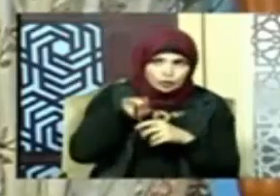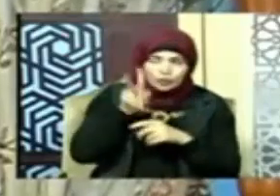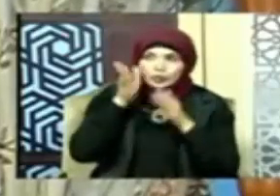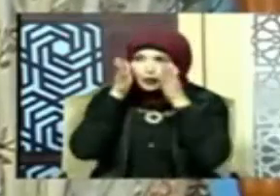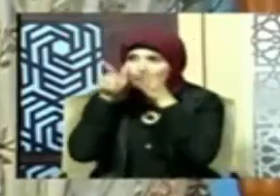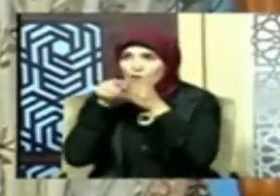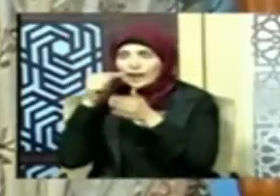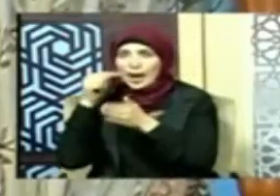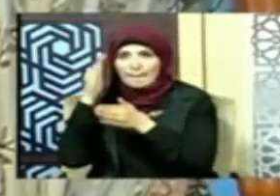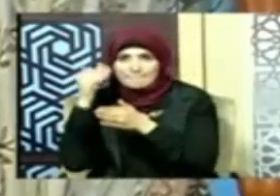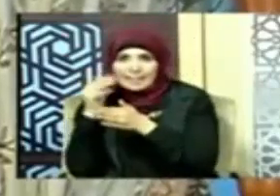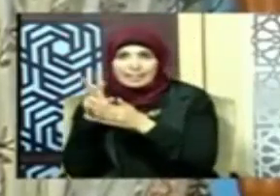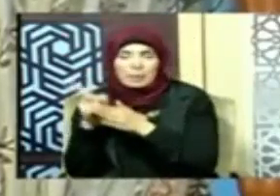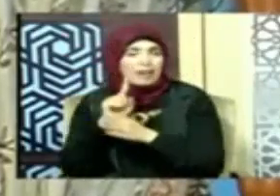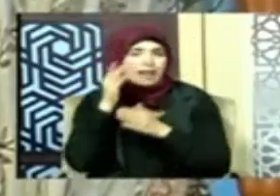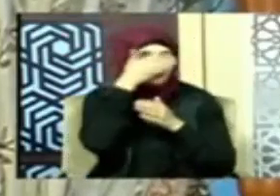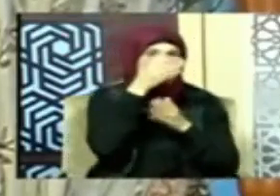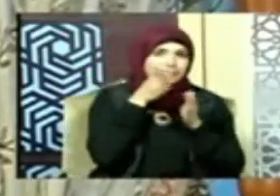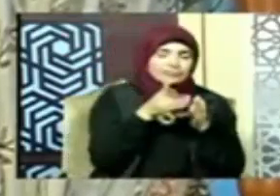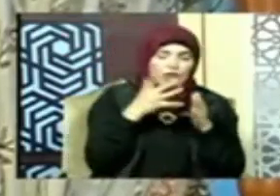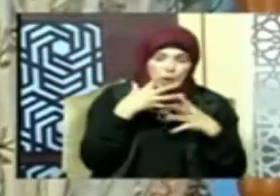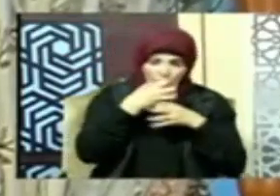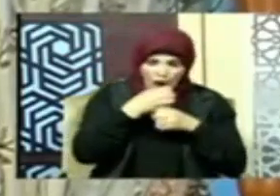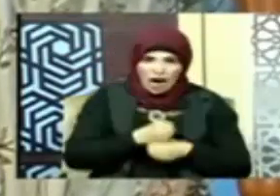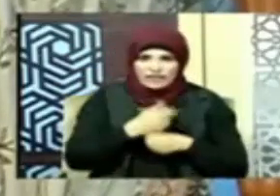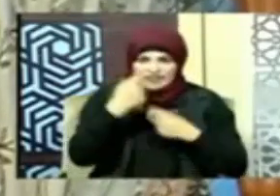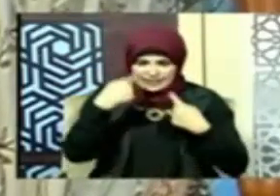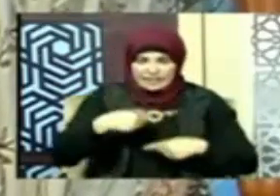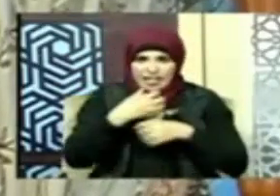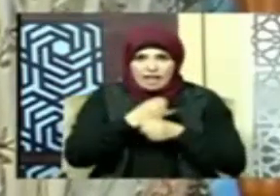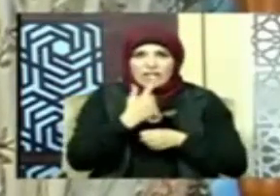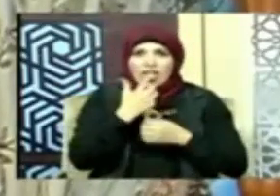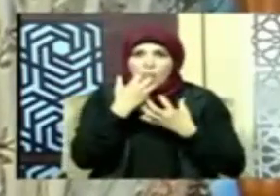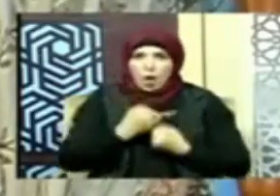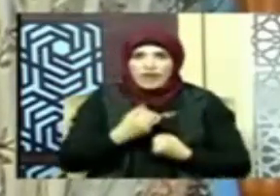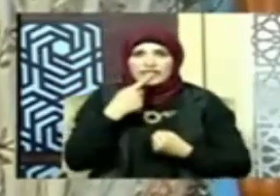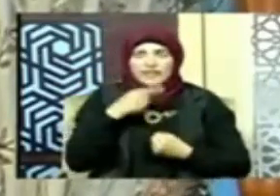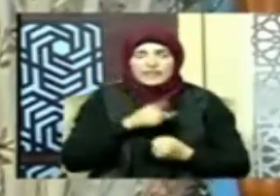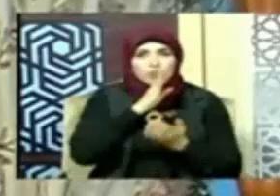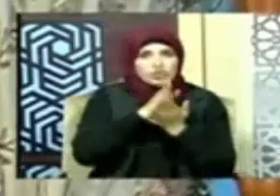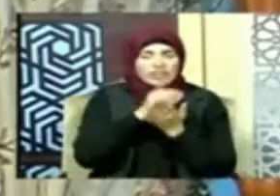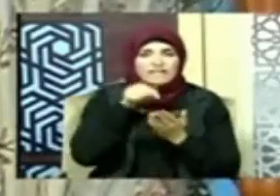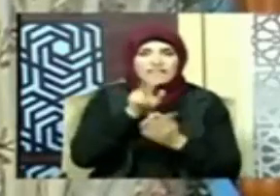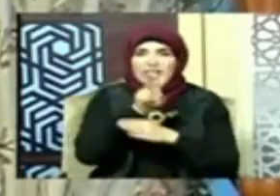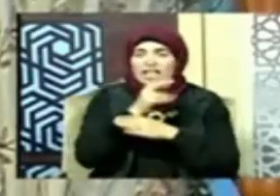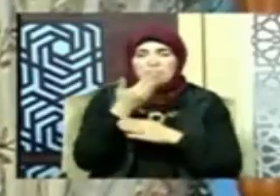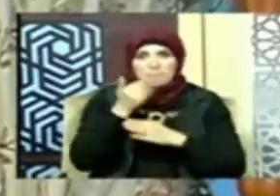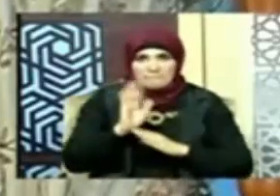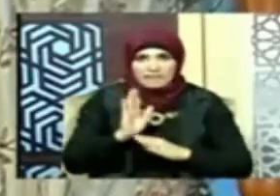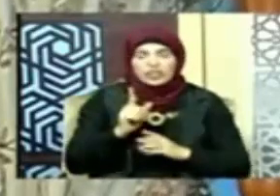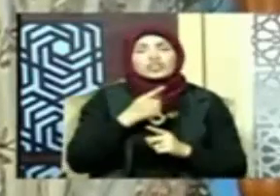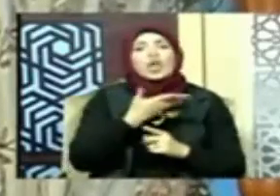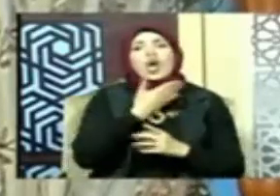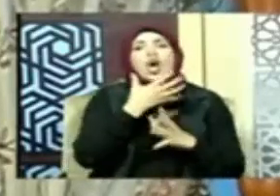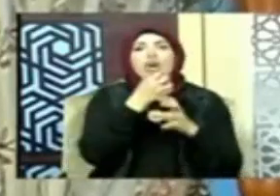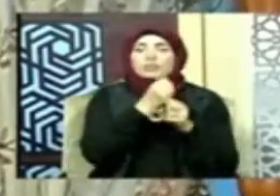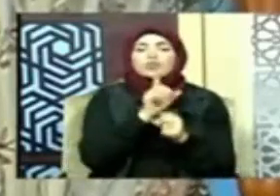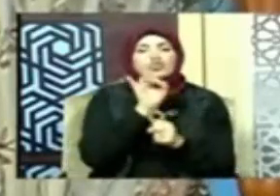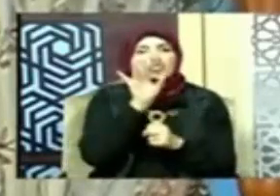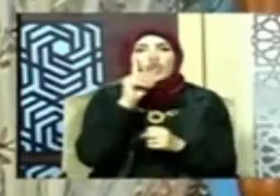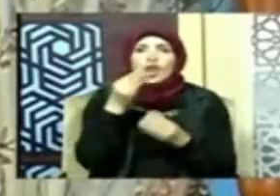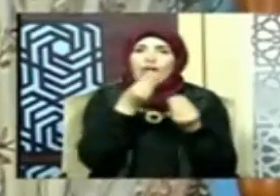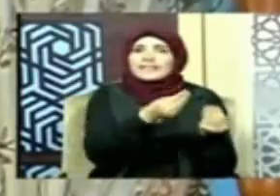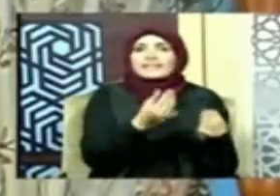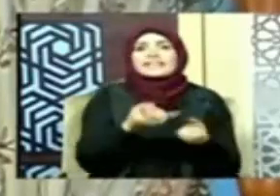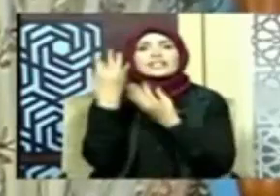وكفوا أيديكم، واحفظوا فروجكم أضمن لكم الجنة. فمن أولى او